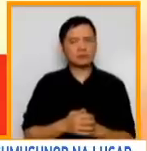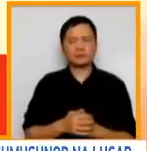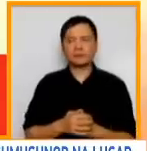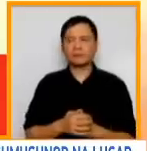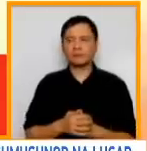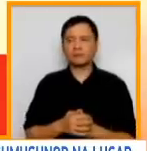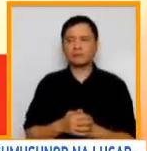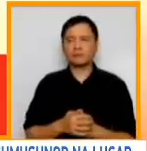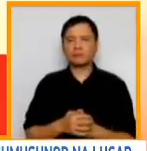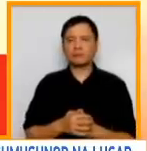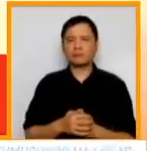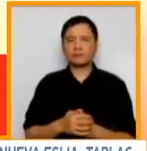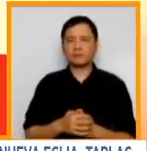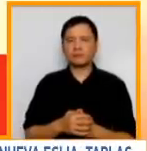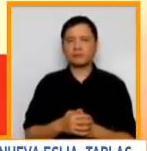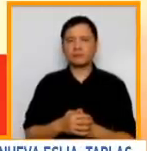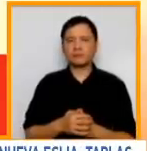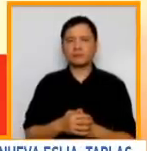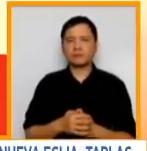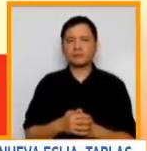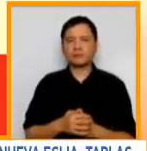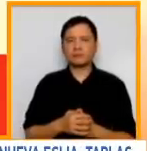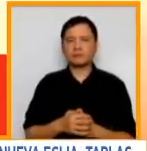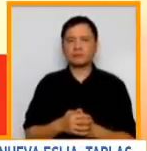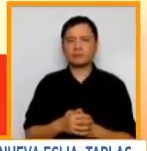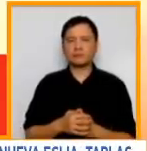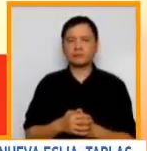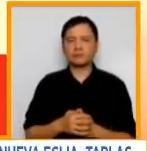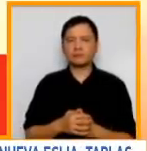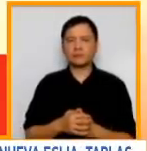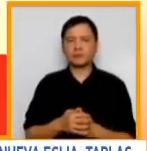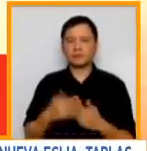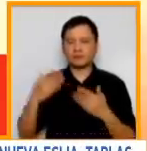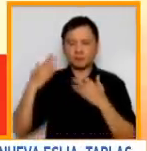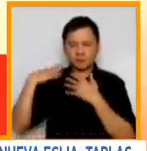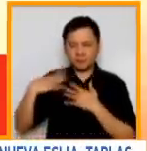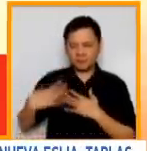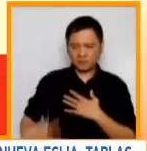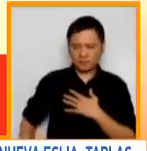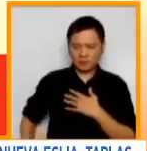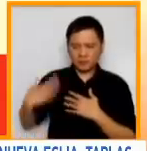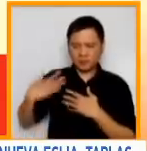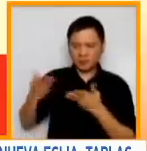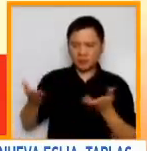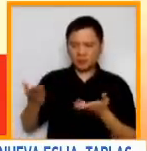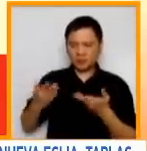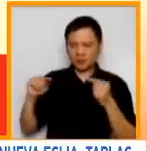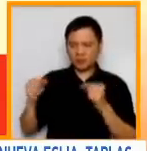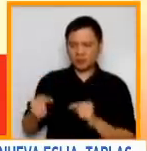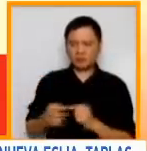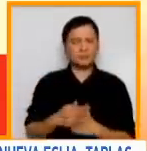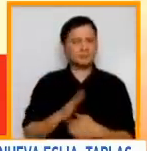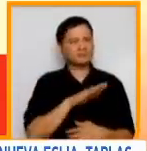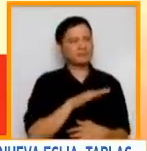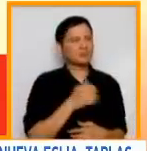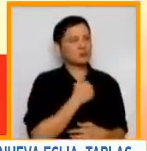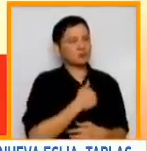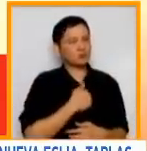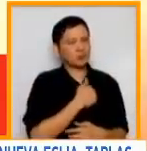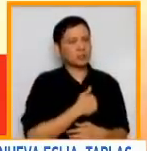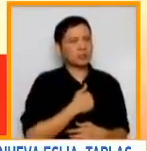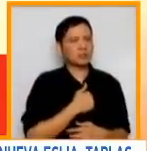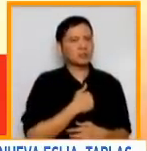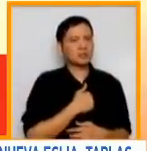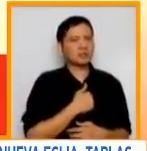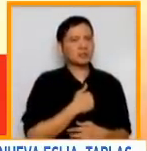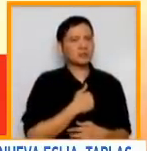Sa mukha, ma'am, at sa mamay ko po, ma'am. Okay. At pasensya ka na, ha, sir, kung kailangan po nating